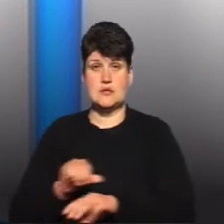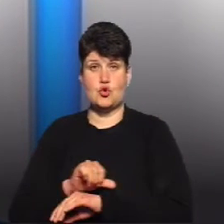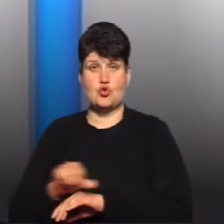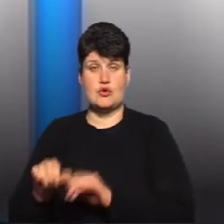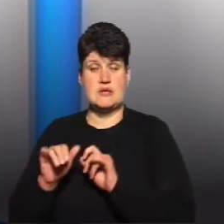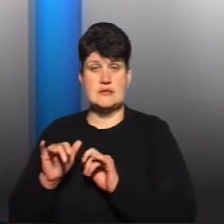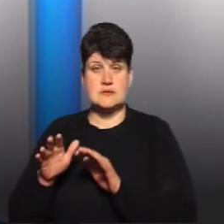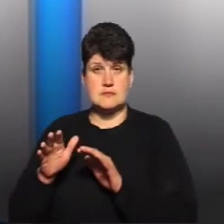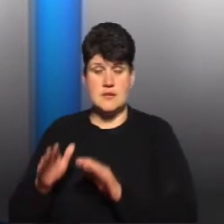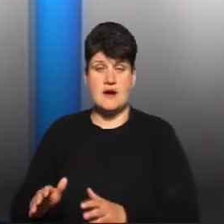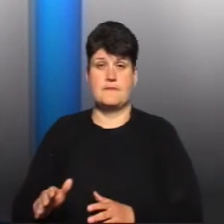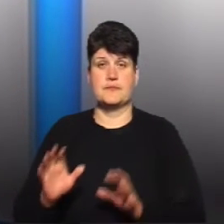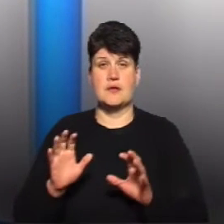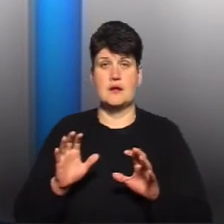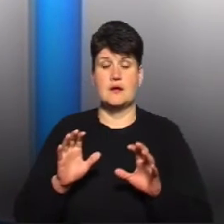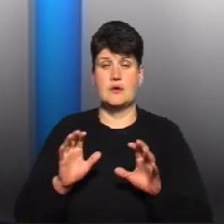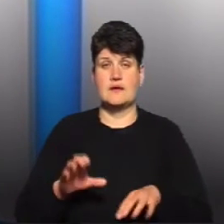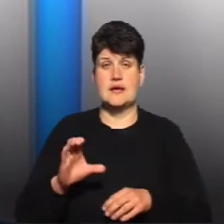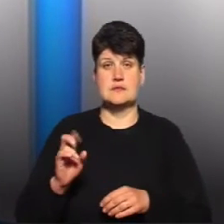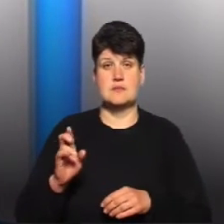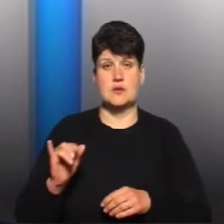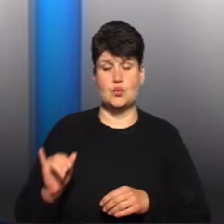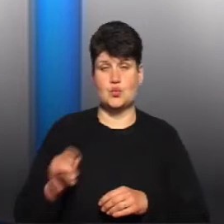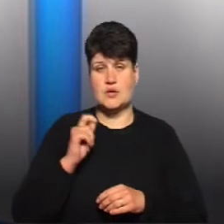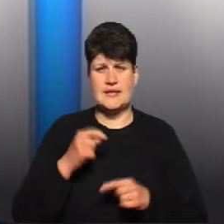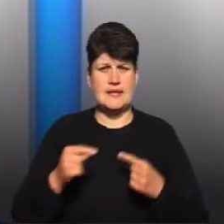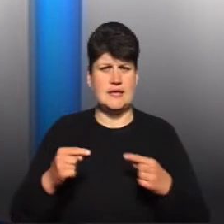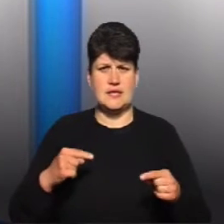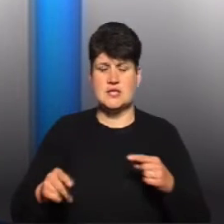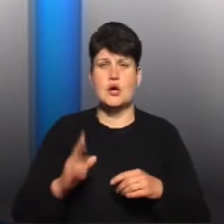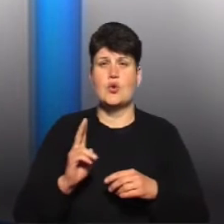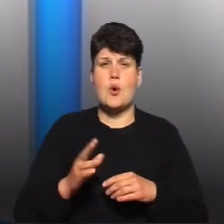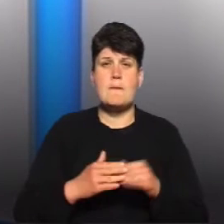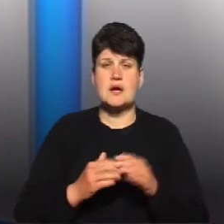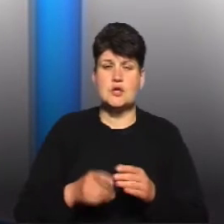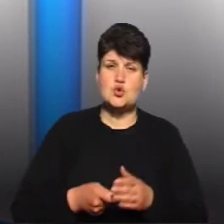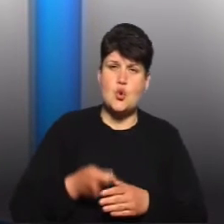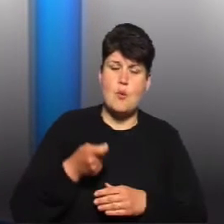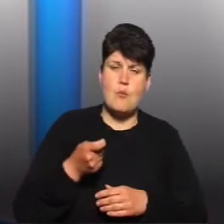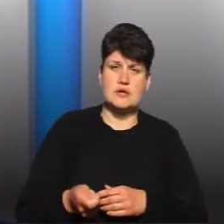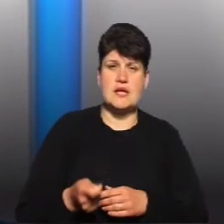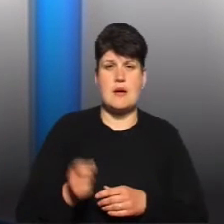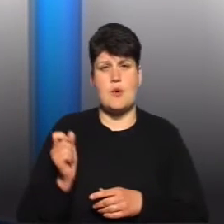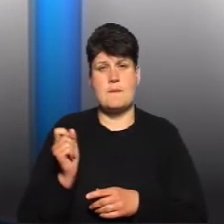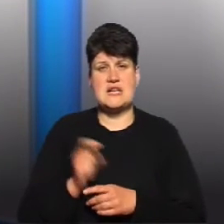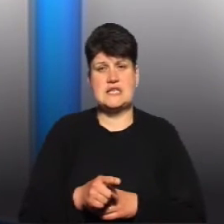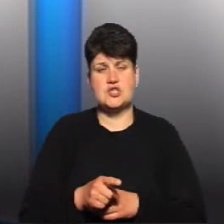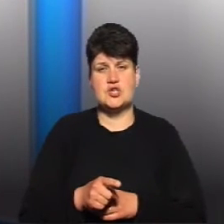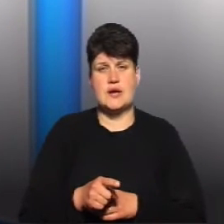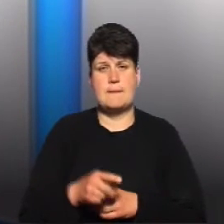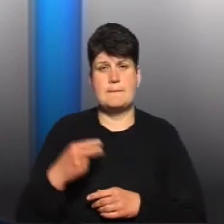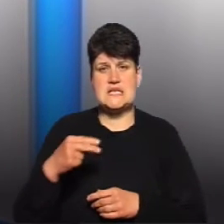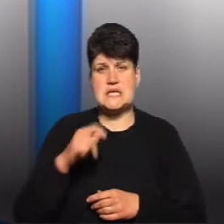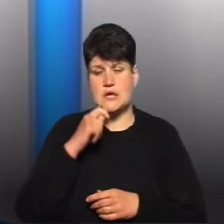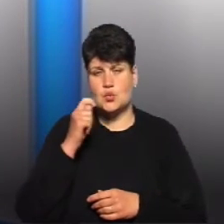безпеки України і інші. Це ті, кого практично подає або безпосередньо призначає президент України. Так?